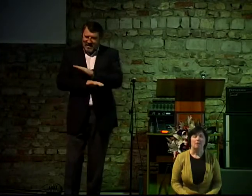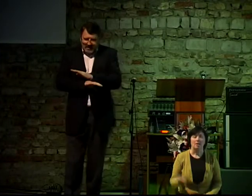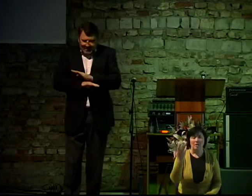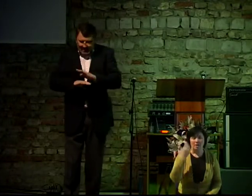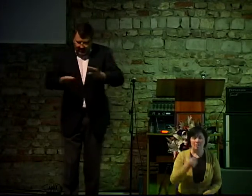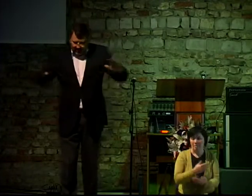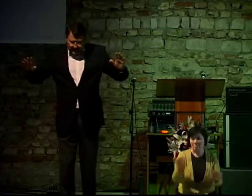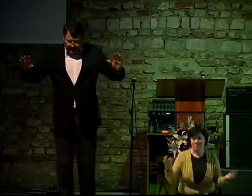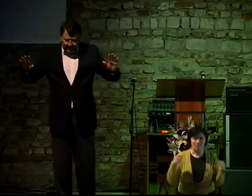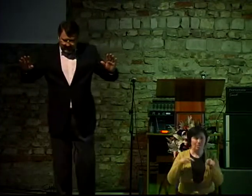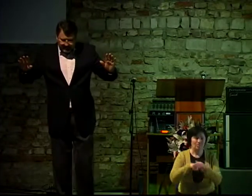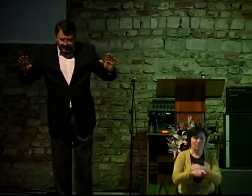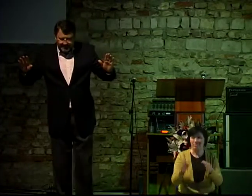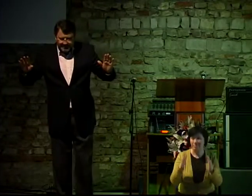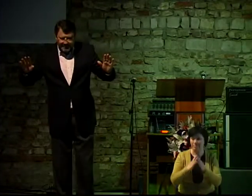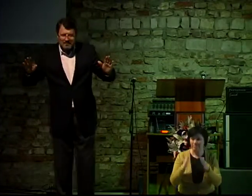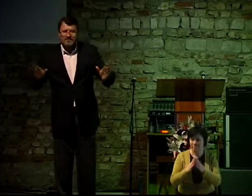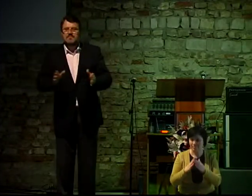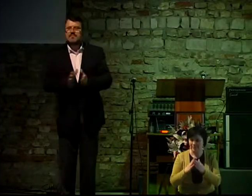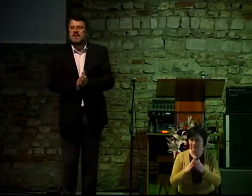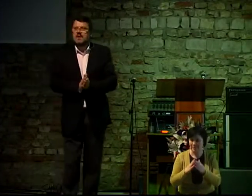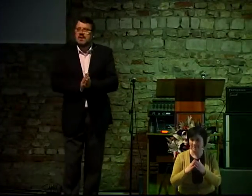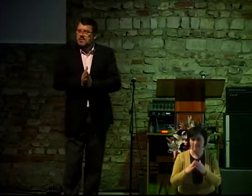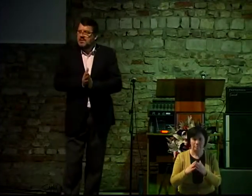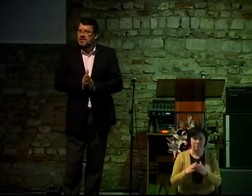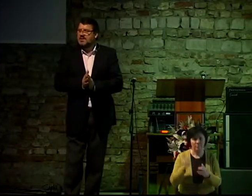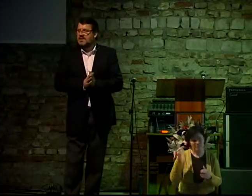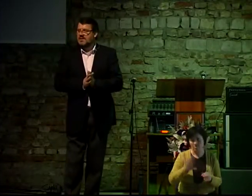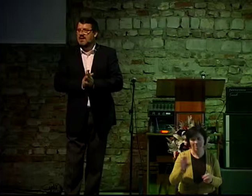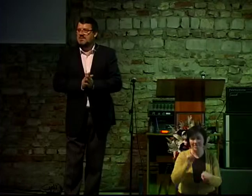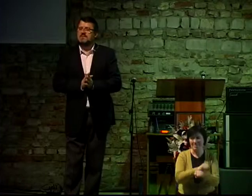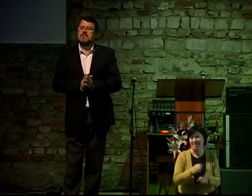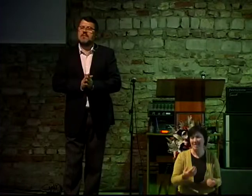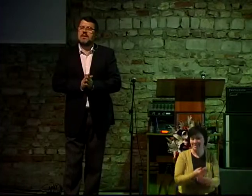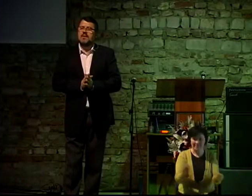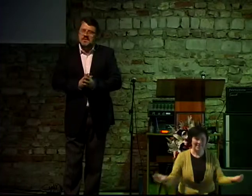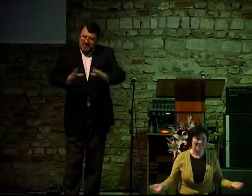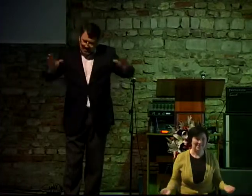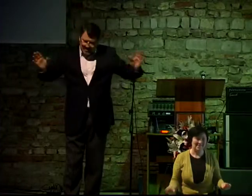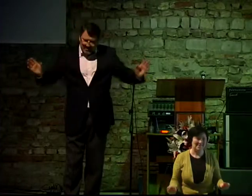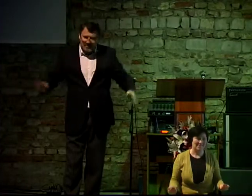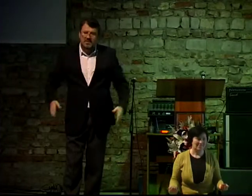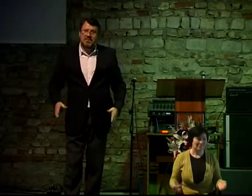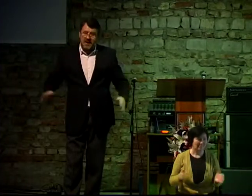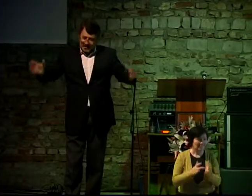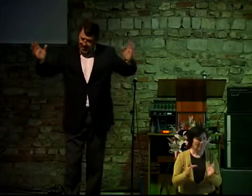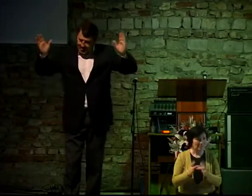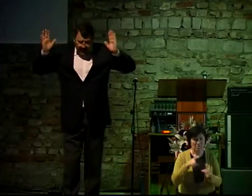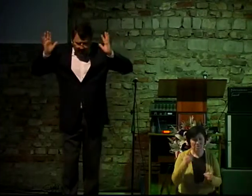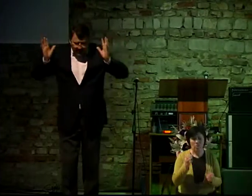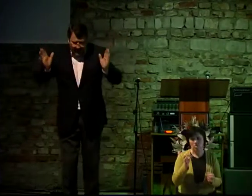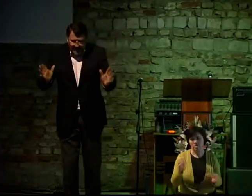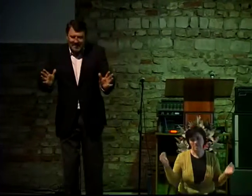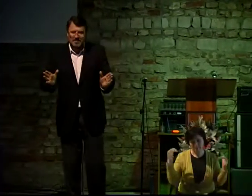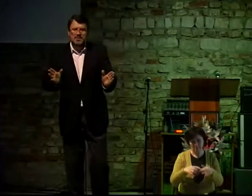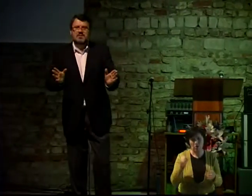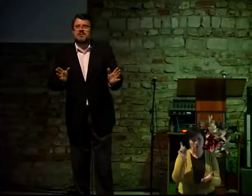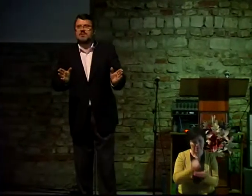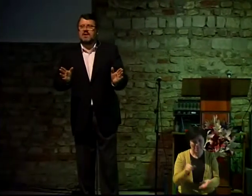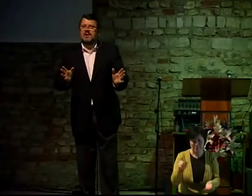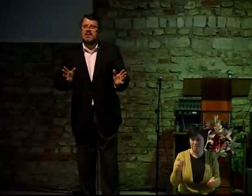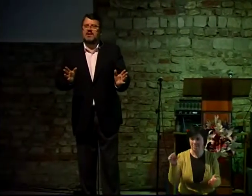Не всегда это мы понимаем и можем спорить с Богом, не соглашаться с Богом, искать справедливости, искать своей правды.